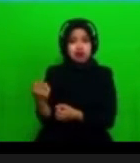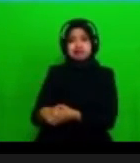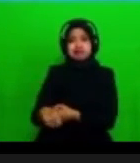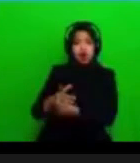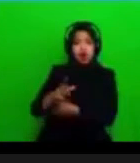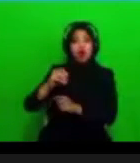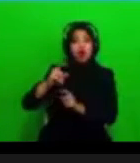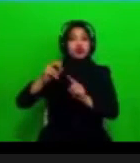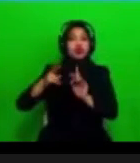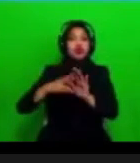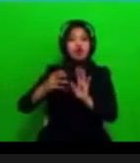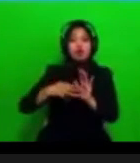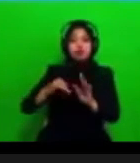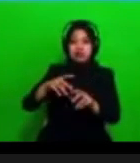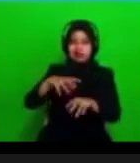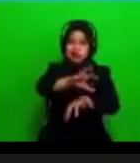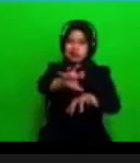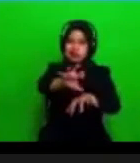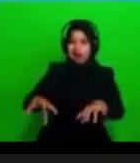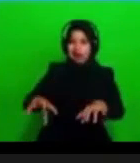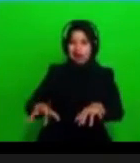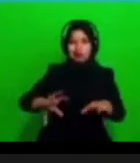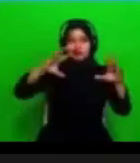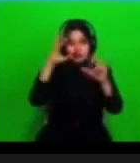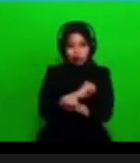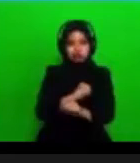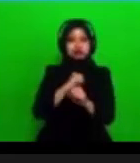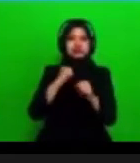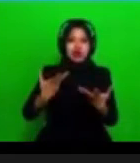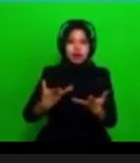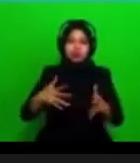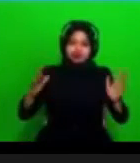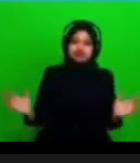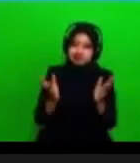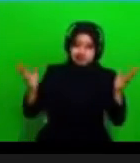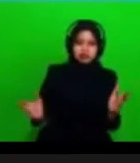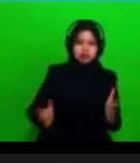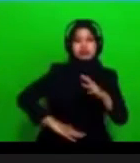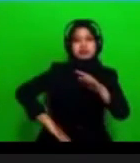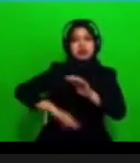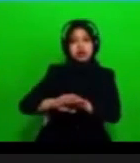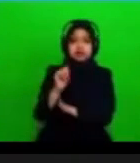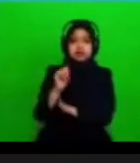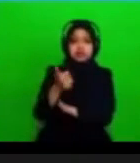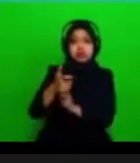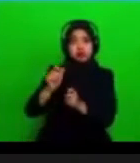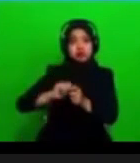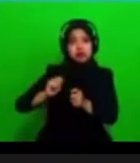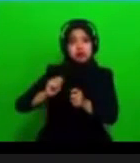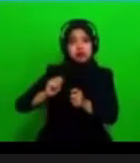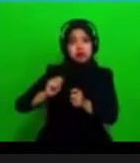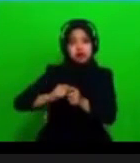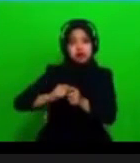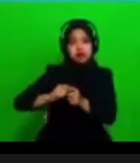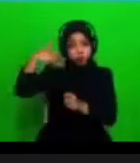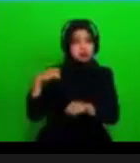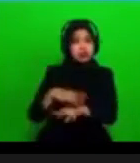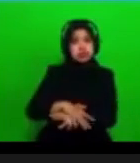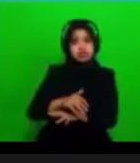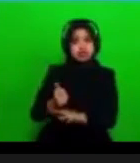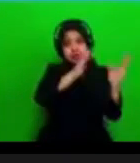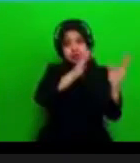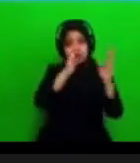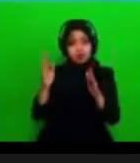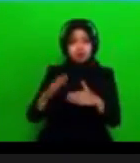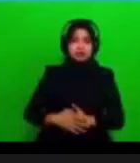daerah juga menjadi concern kita untuk terus kita optimalkan dan kita perbaiki terus untuk